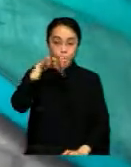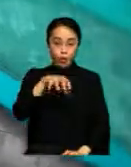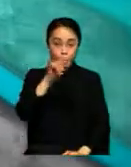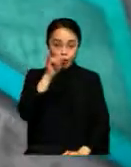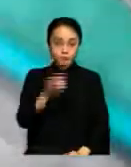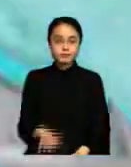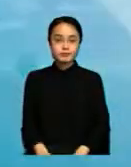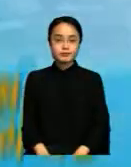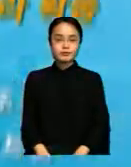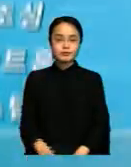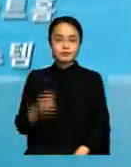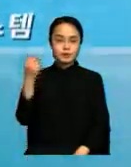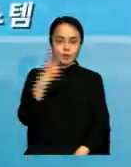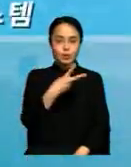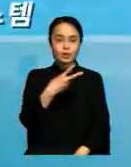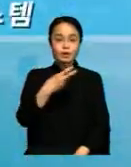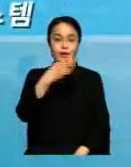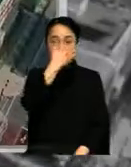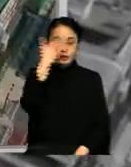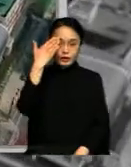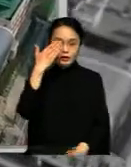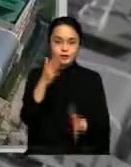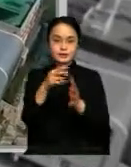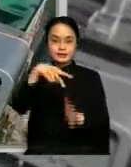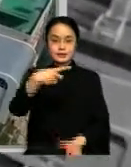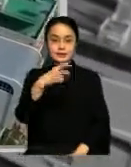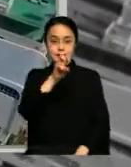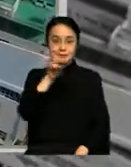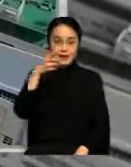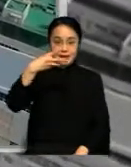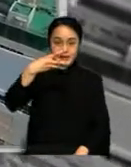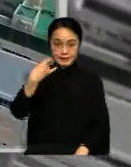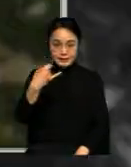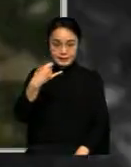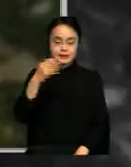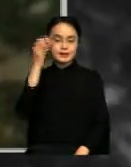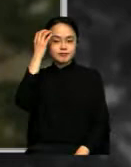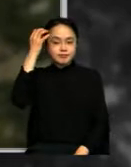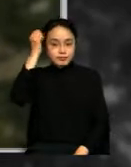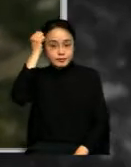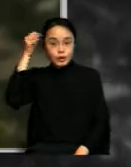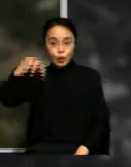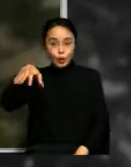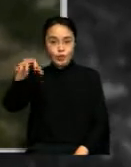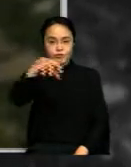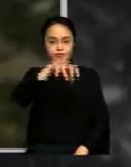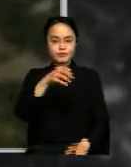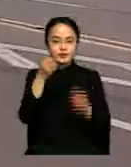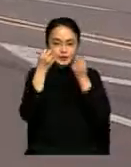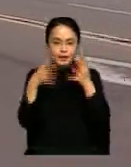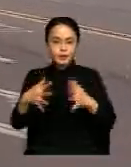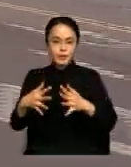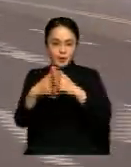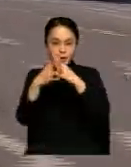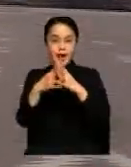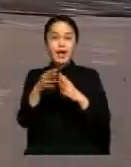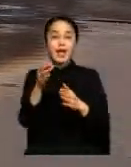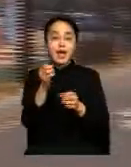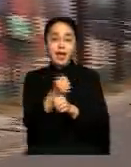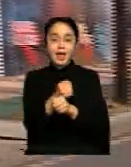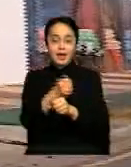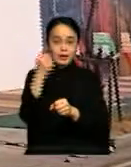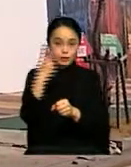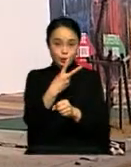3대 청년 스마트 타운 으로 일터 옆에 주거지를 공급하고 향후 들어설 방송 영상 단지 한류 테마파크